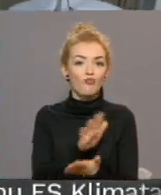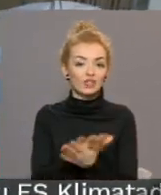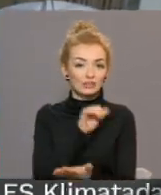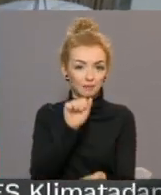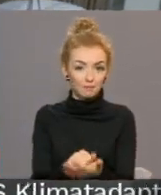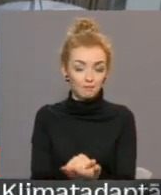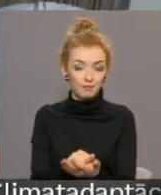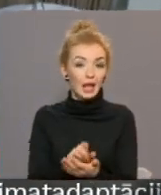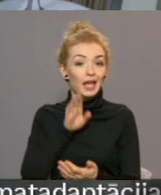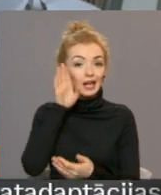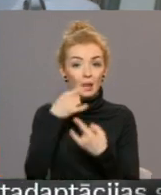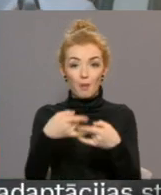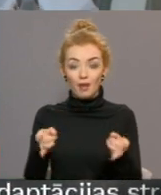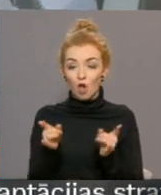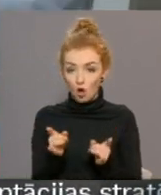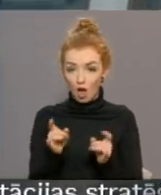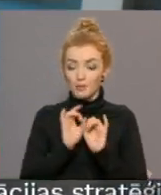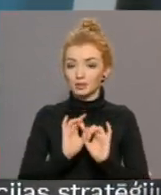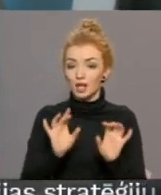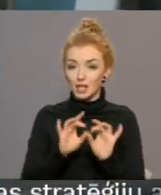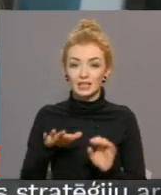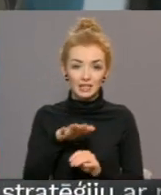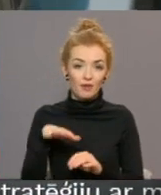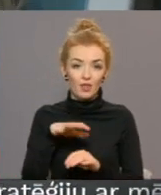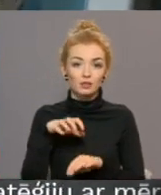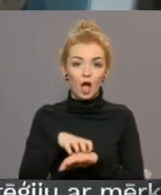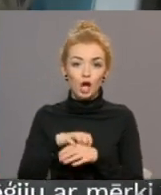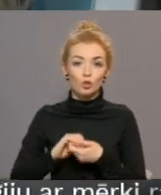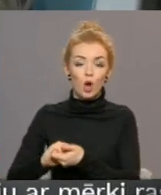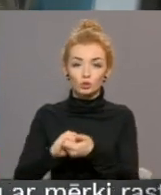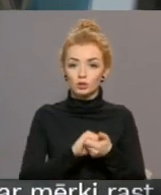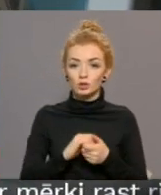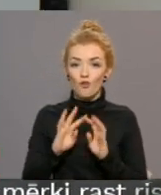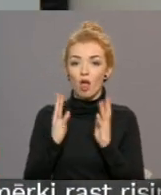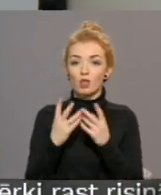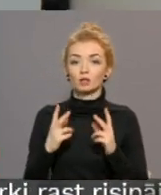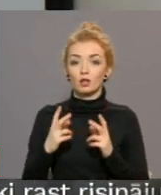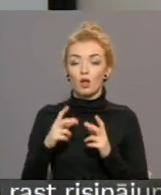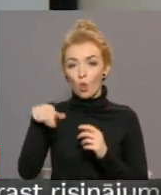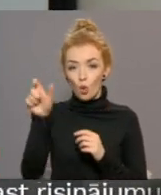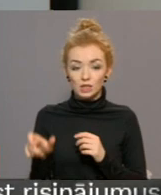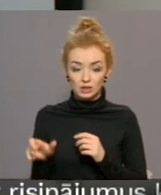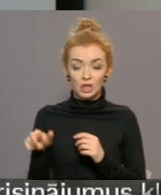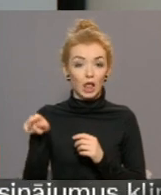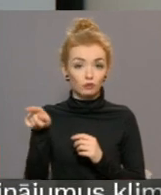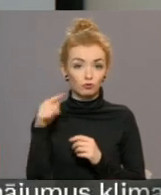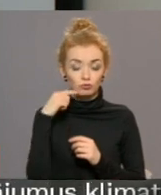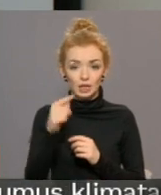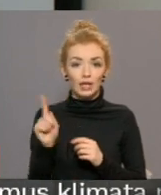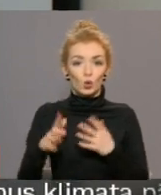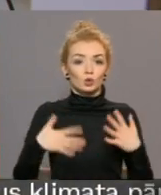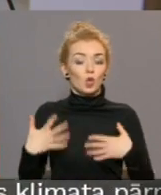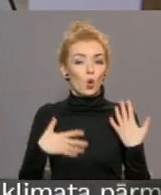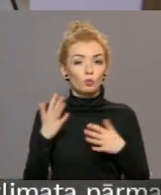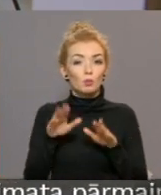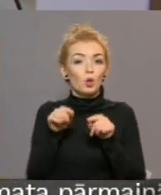šorīt raidījumā Rīta panorāma norādīja ģimenes ārstu asociācijas valdes loceklis Pauls Princis, esot satraukums par